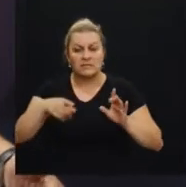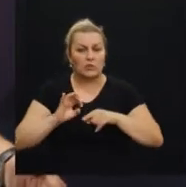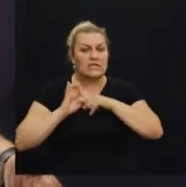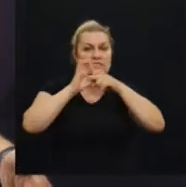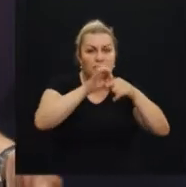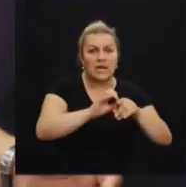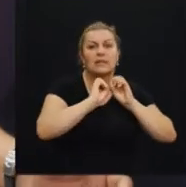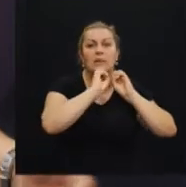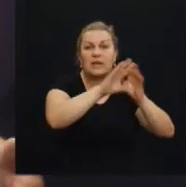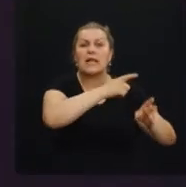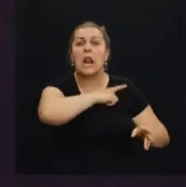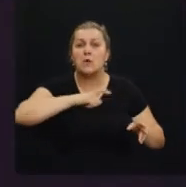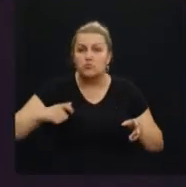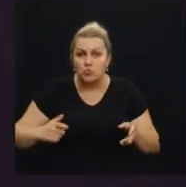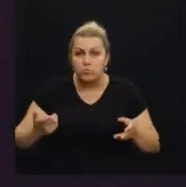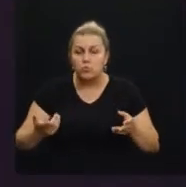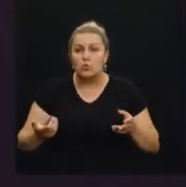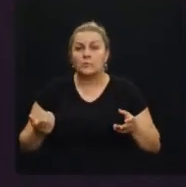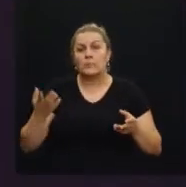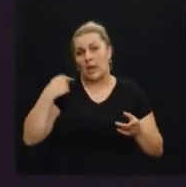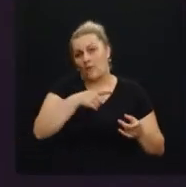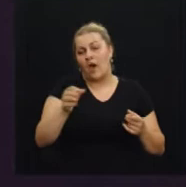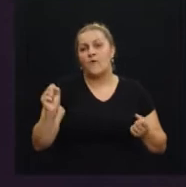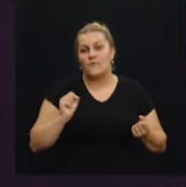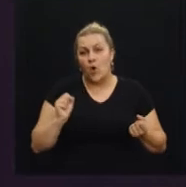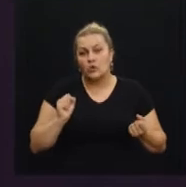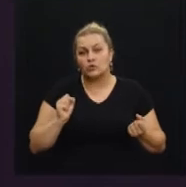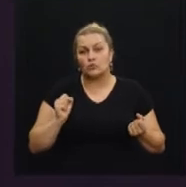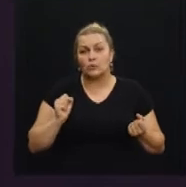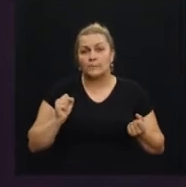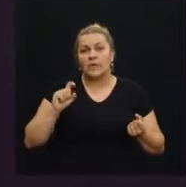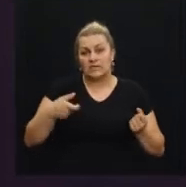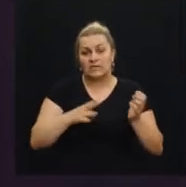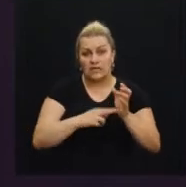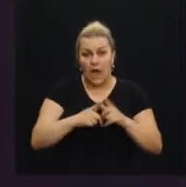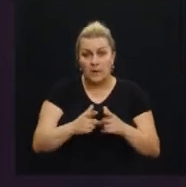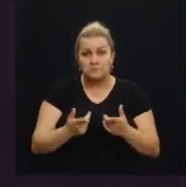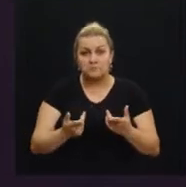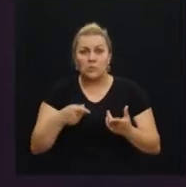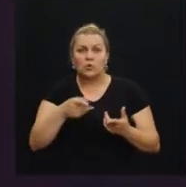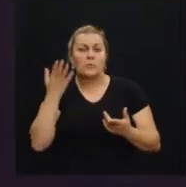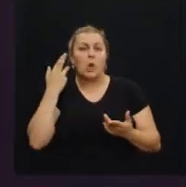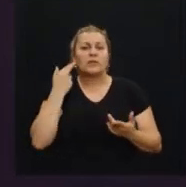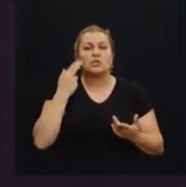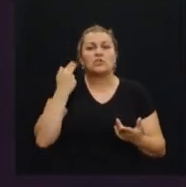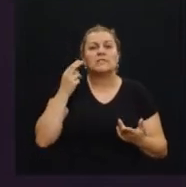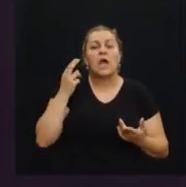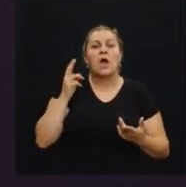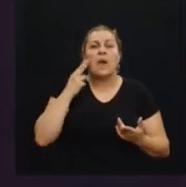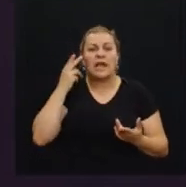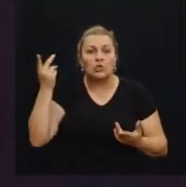tamo MUP-u tadašnjem i ovo vojsku što je bila od JNA. Bilo je tu dečki iz